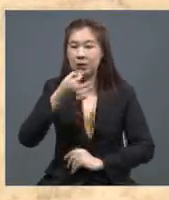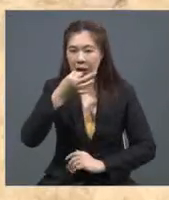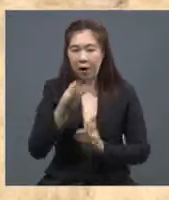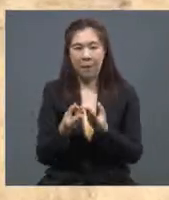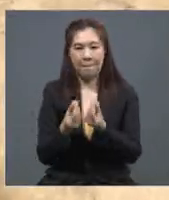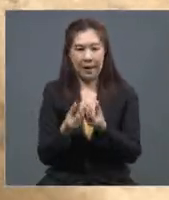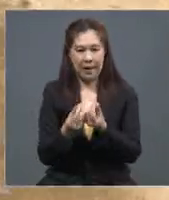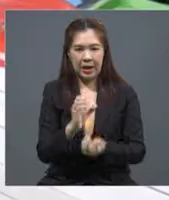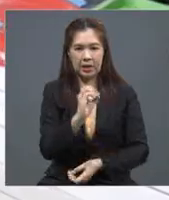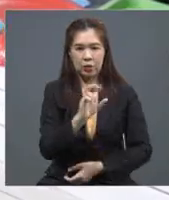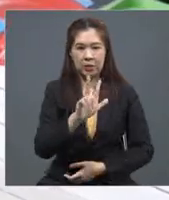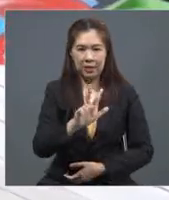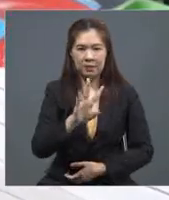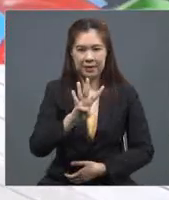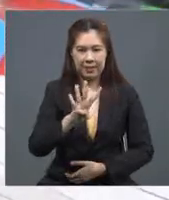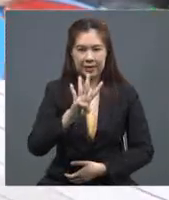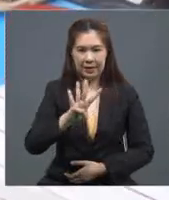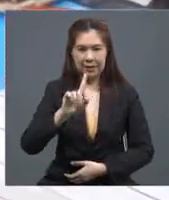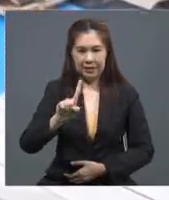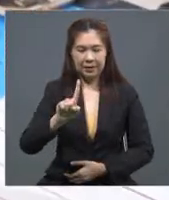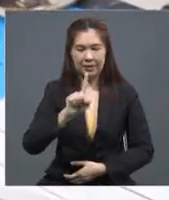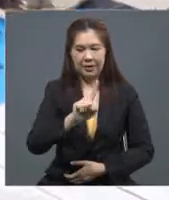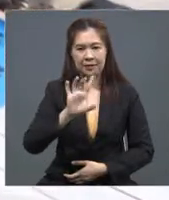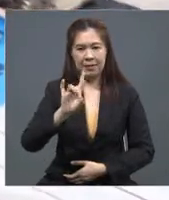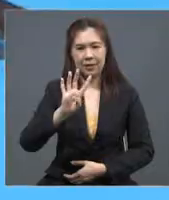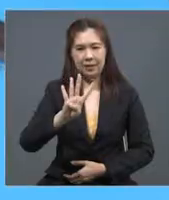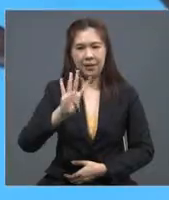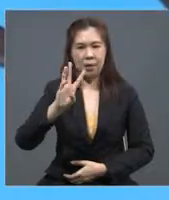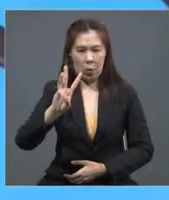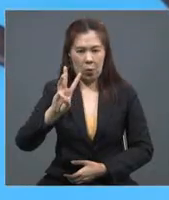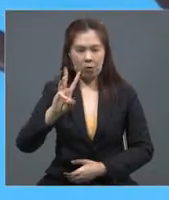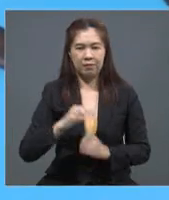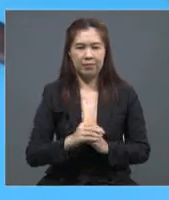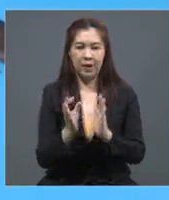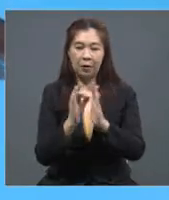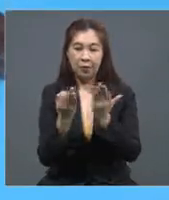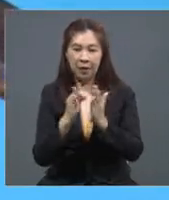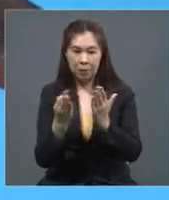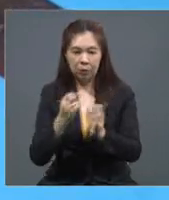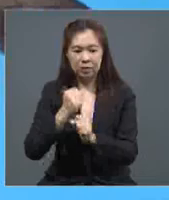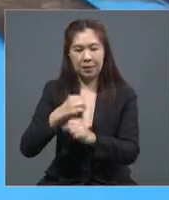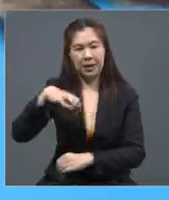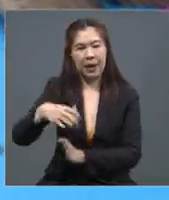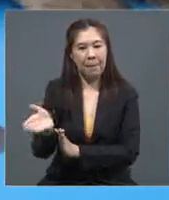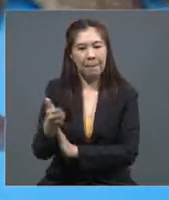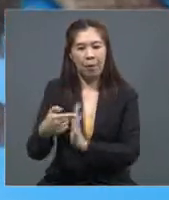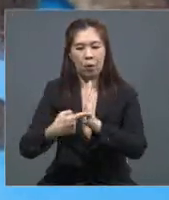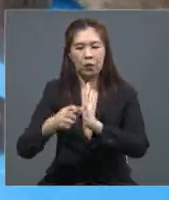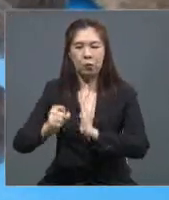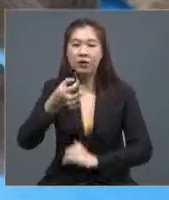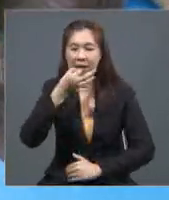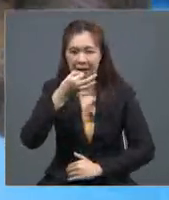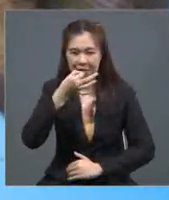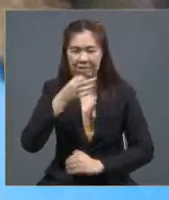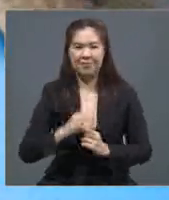เลขโทรศัพท์นะครับ 03 4411846หรือว่าที่ Facebookของสำนักงานประมงจังหวัดสมุทรสาคร